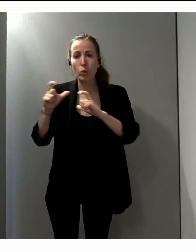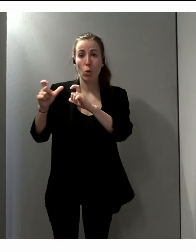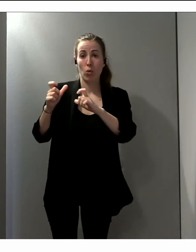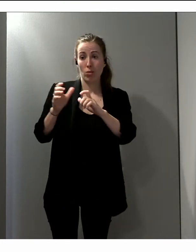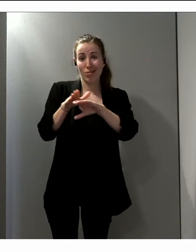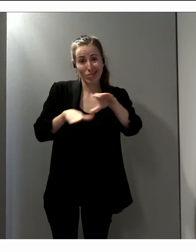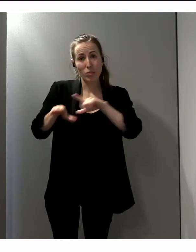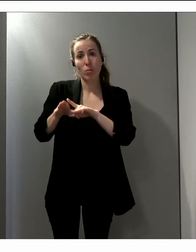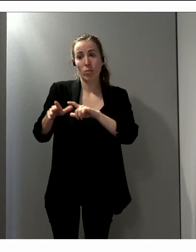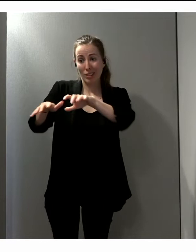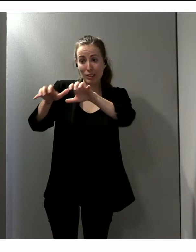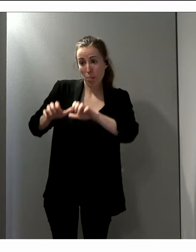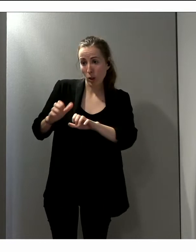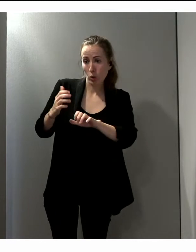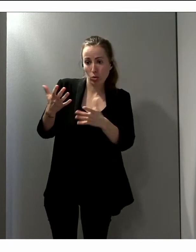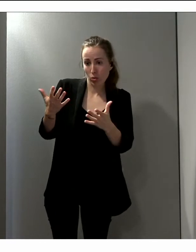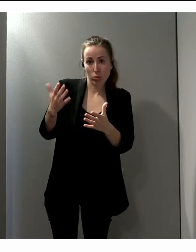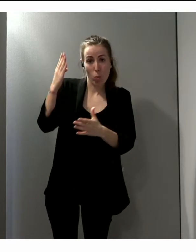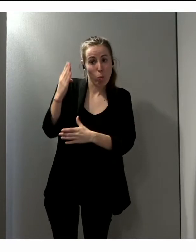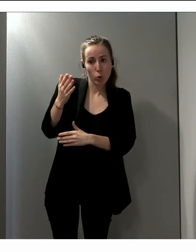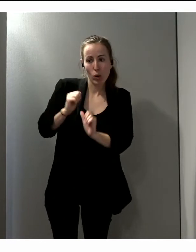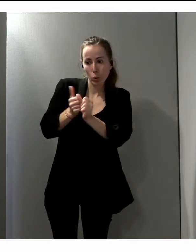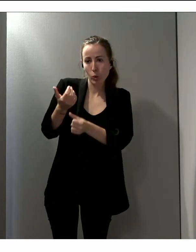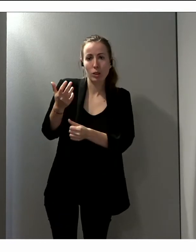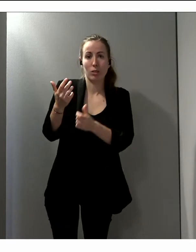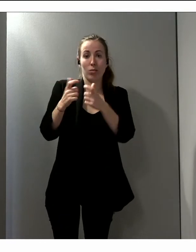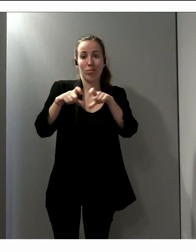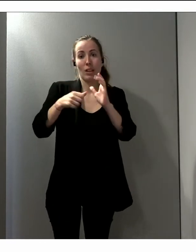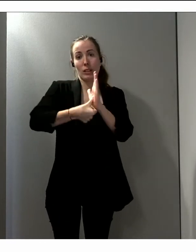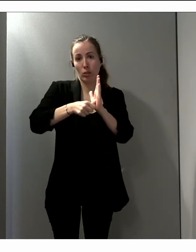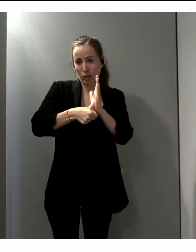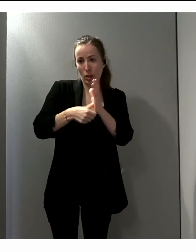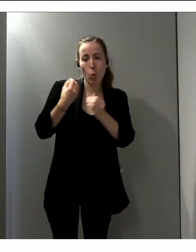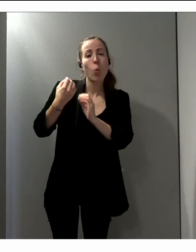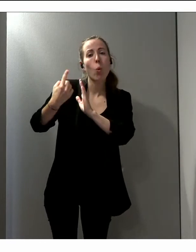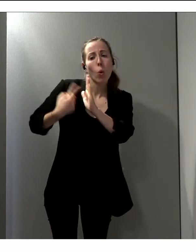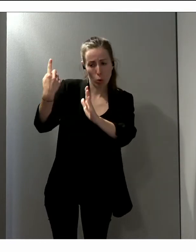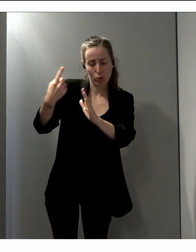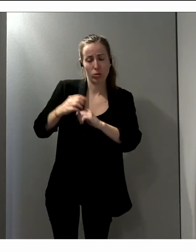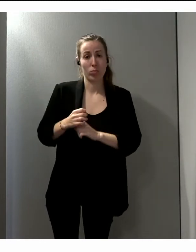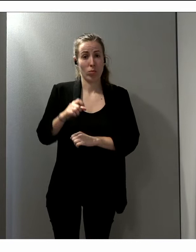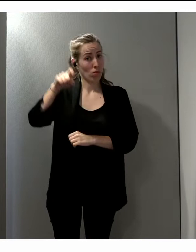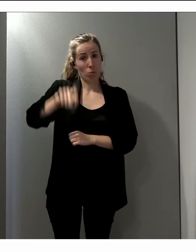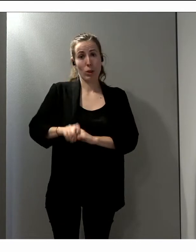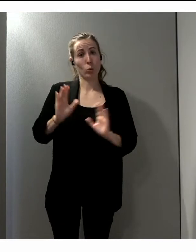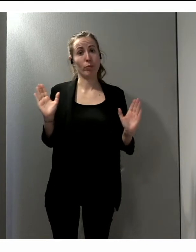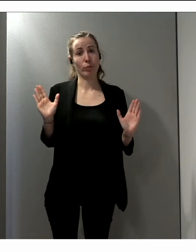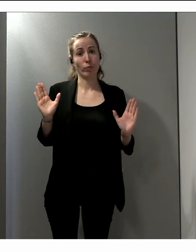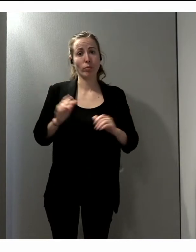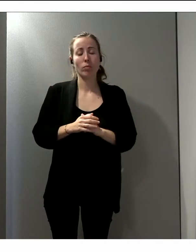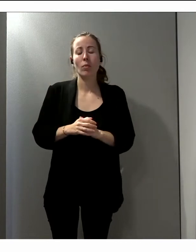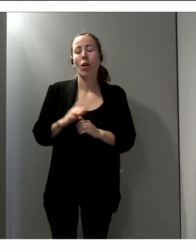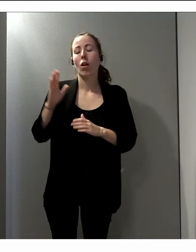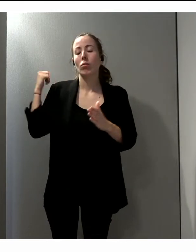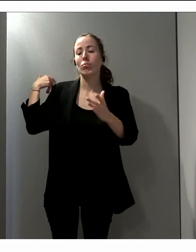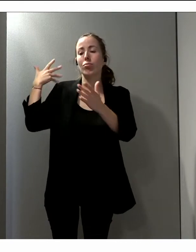démarches utiles à l'élaboration de la carte nationale d'identité ou à son renouvellement. Alors, il y a eu